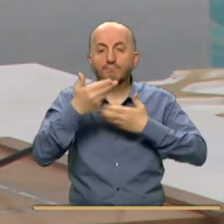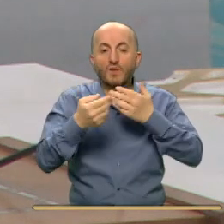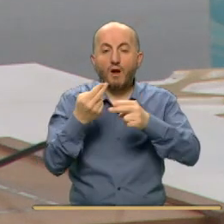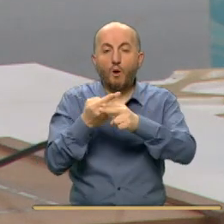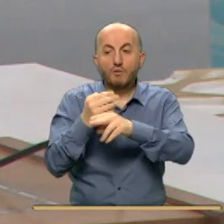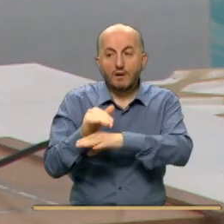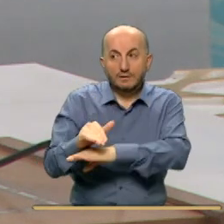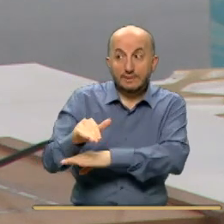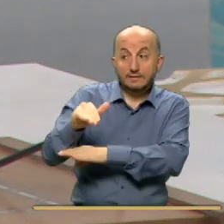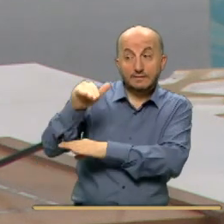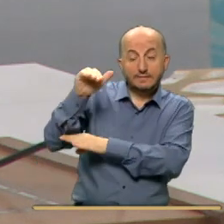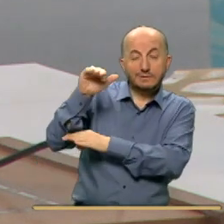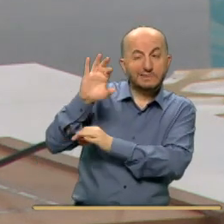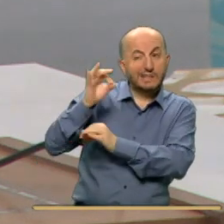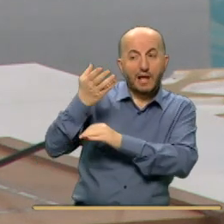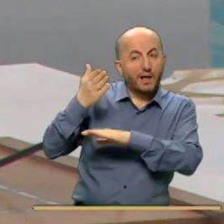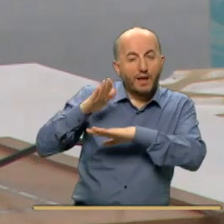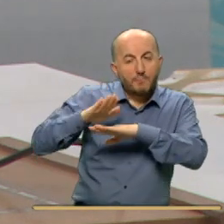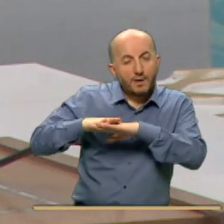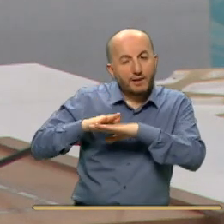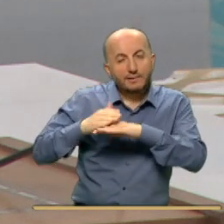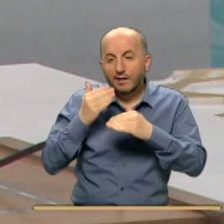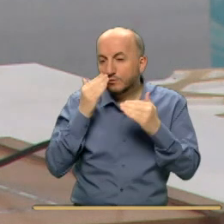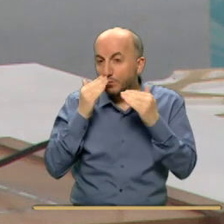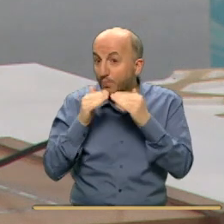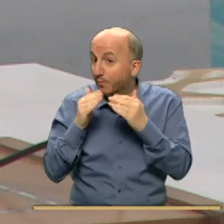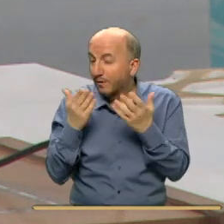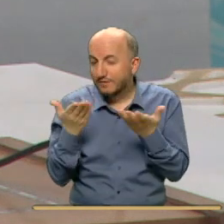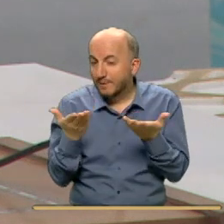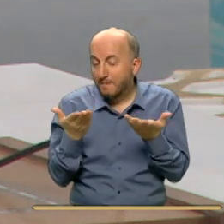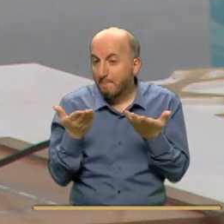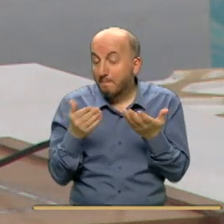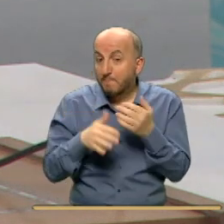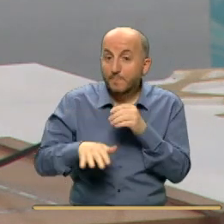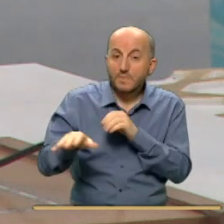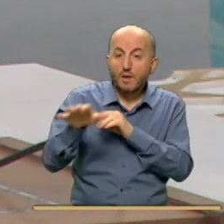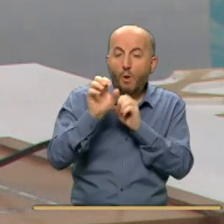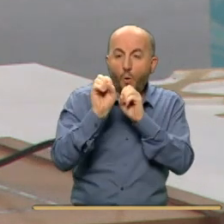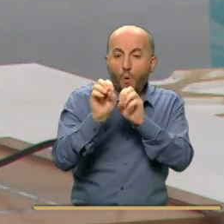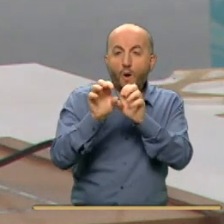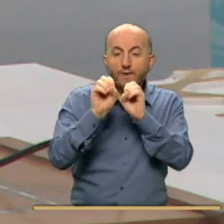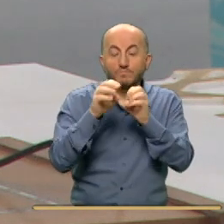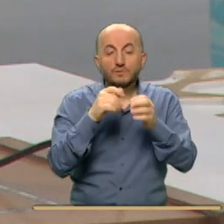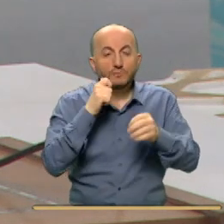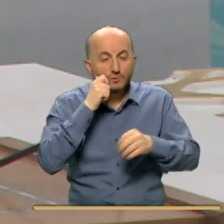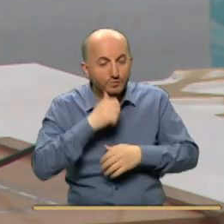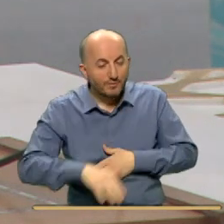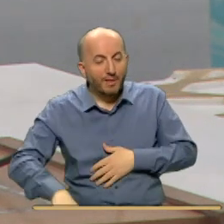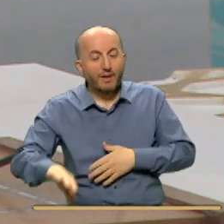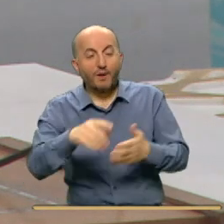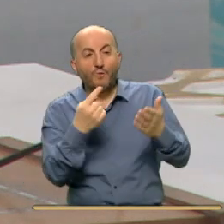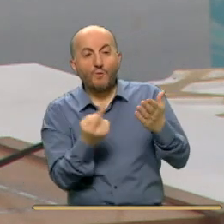nasıl yaşanacağını, nasıl hayata uygulanacağını bize öğretmiş. Müminler de adeta Kur'an'la muhatap